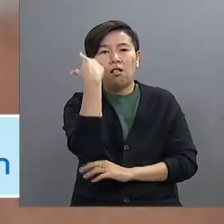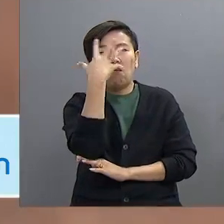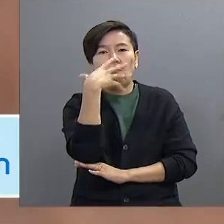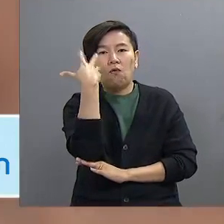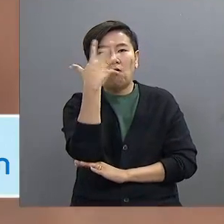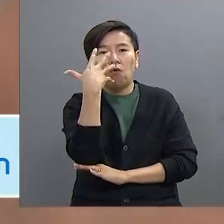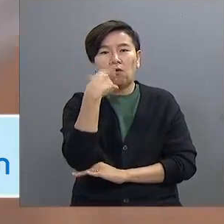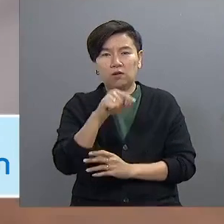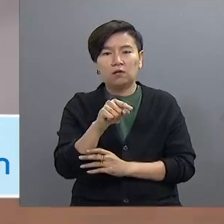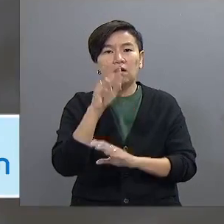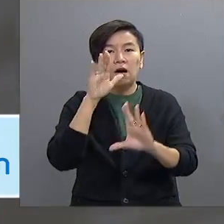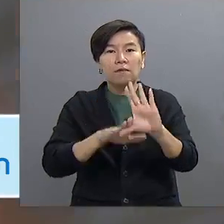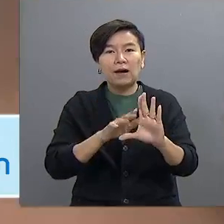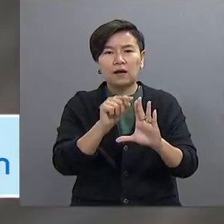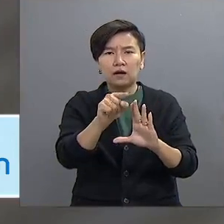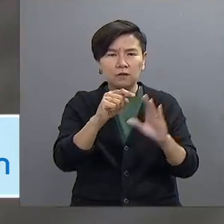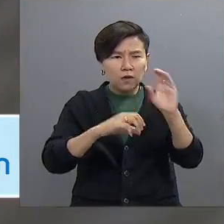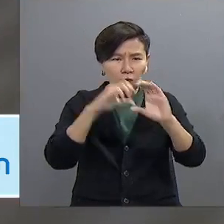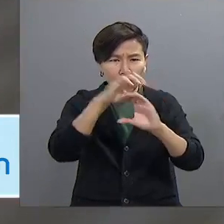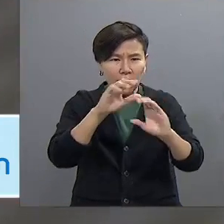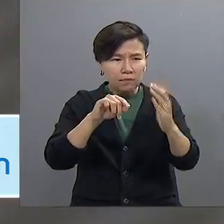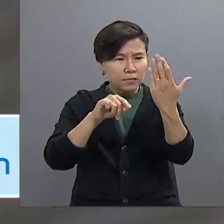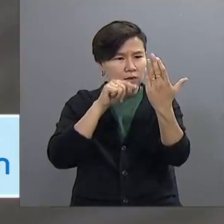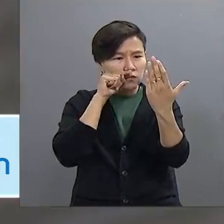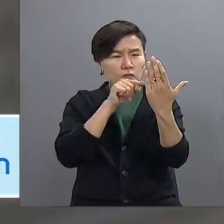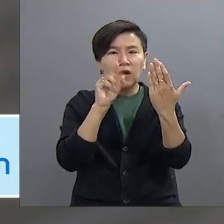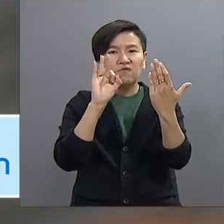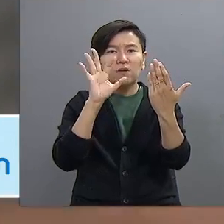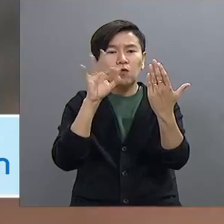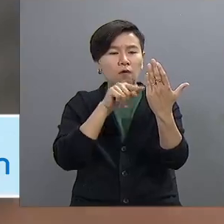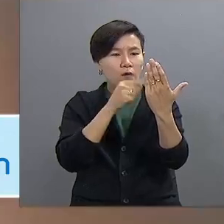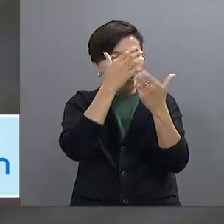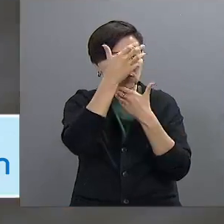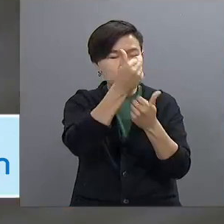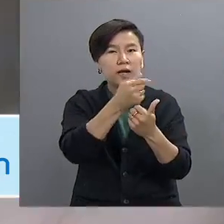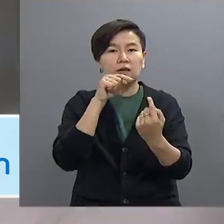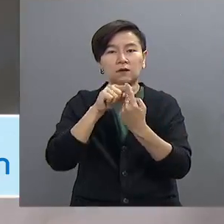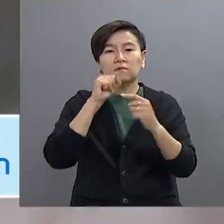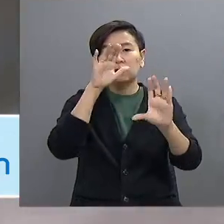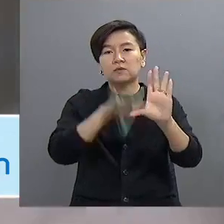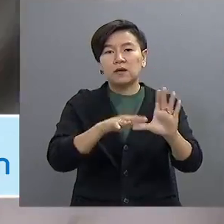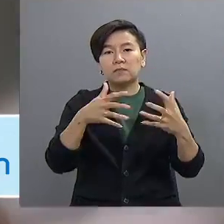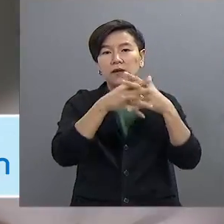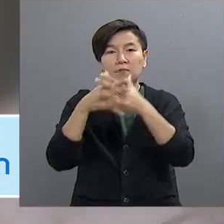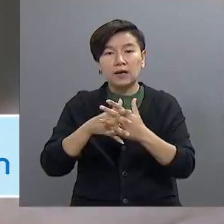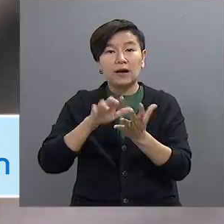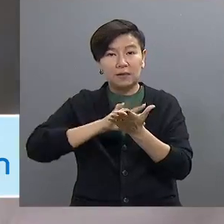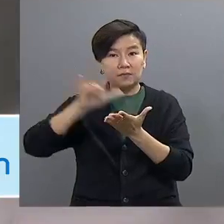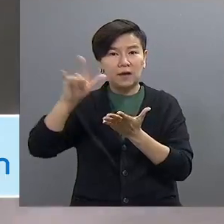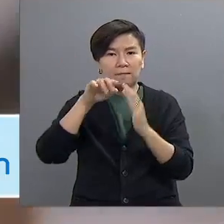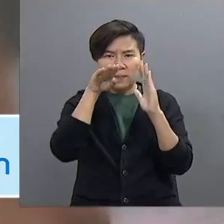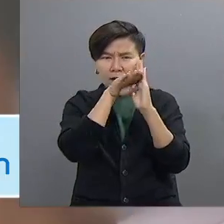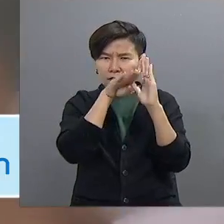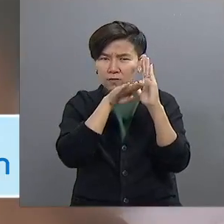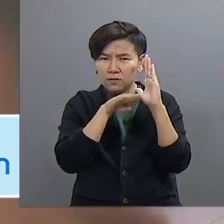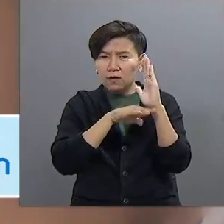ข้าร่วมโครงการ Work and Travel ที่สหรัฐอเมริกาดำเนินการผ่านทุกขั้นตอนแล้วจนถึงขั้นตอนการสัมภาษ